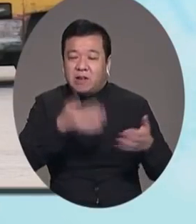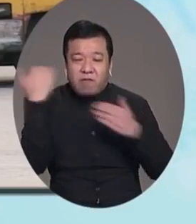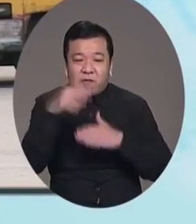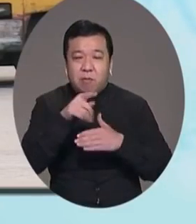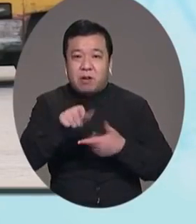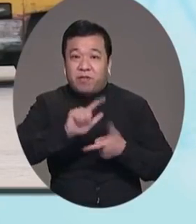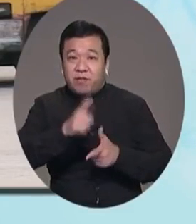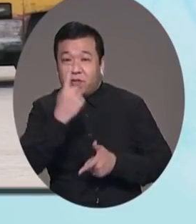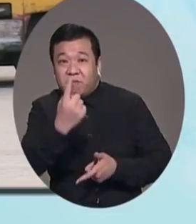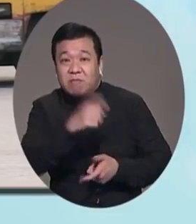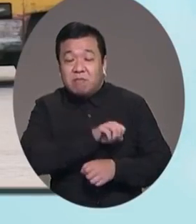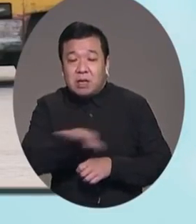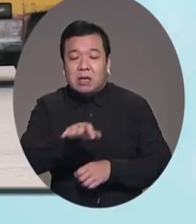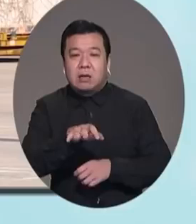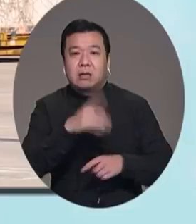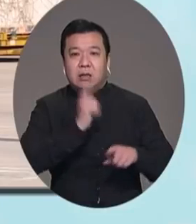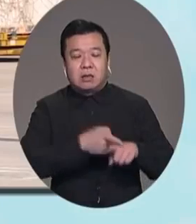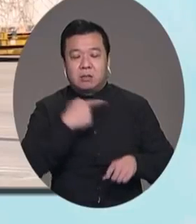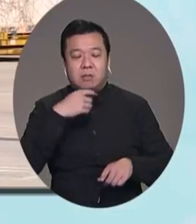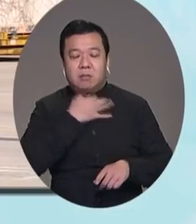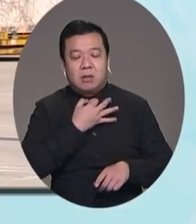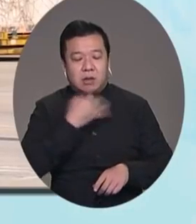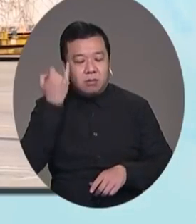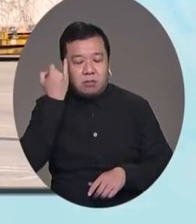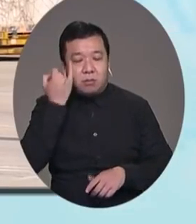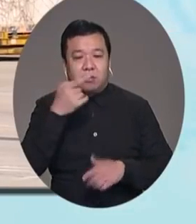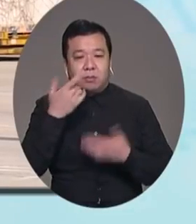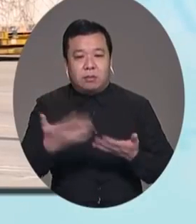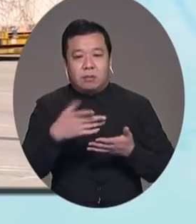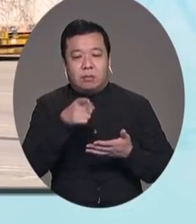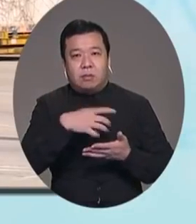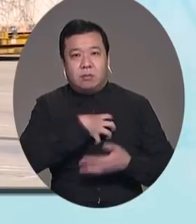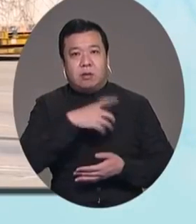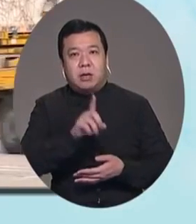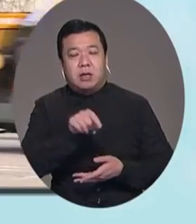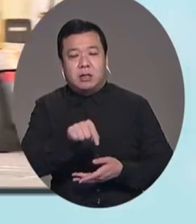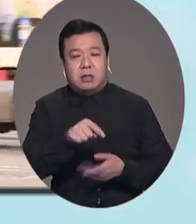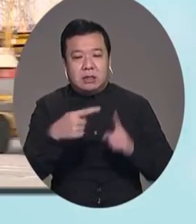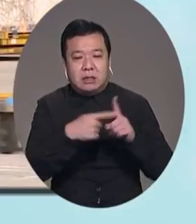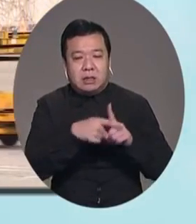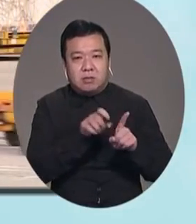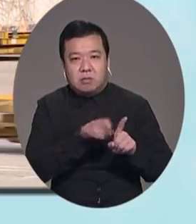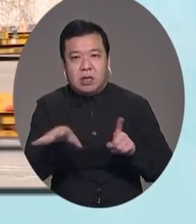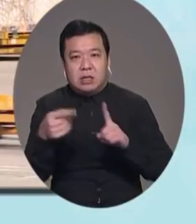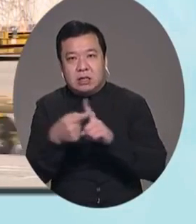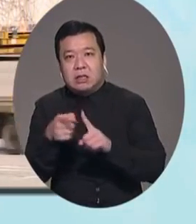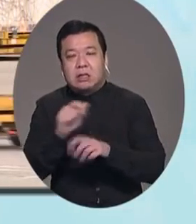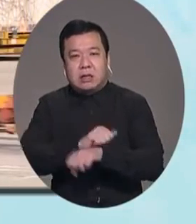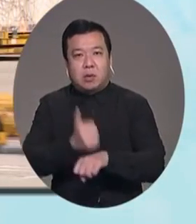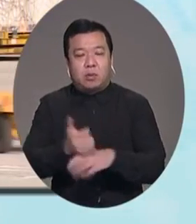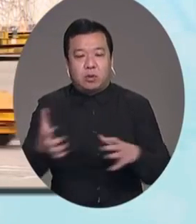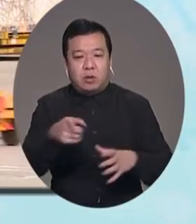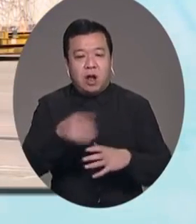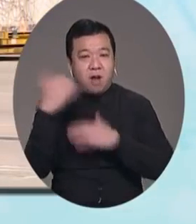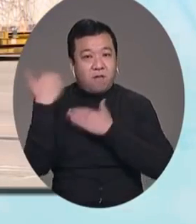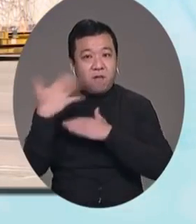途徑啊？咁呢個嗱，我哋就始終一般嚟講都會覺得係人傳人嘅機會會大啲，因為如果